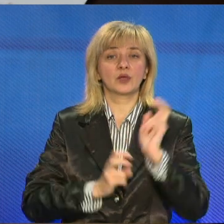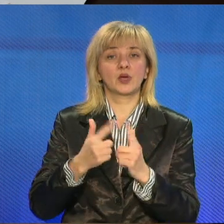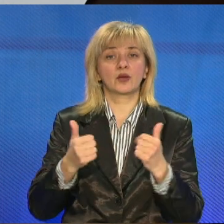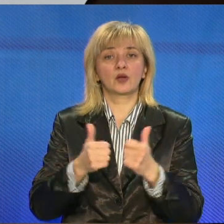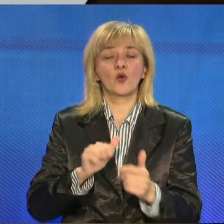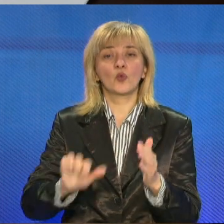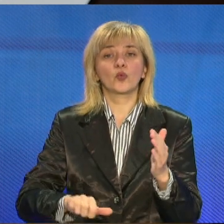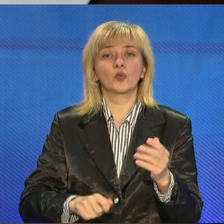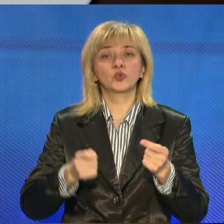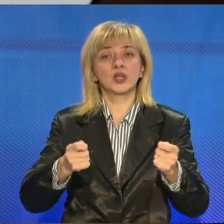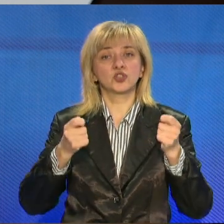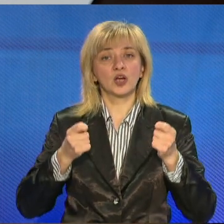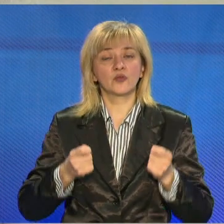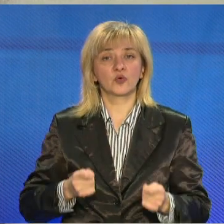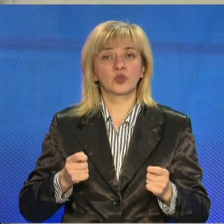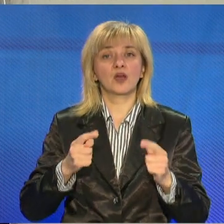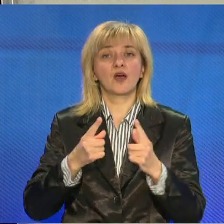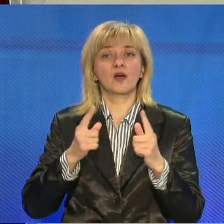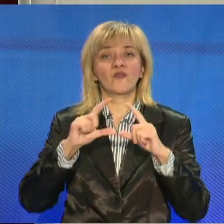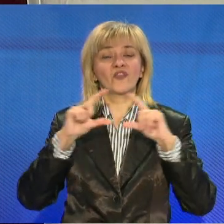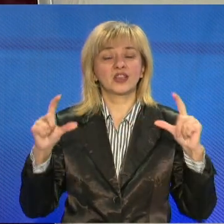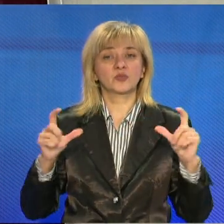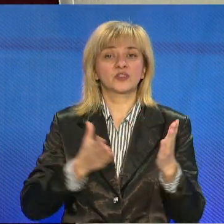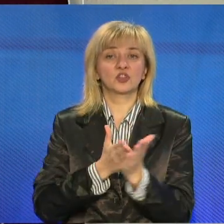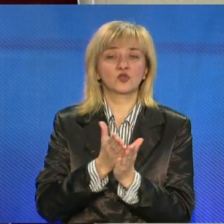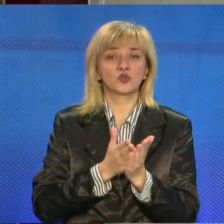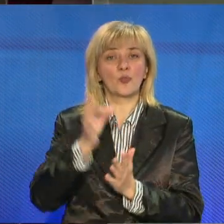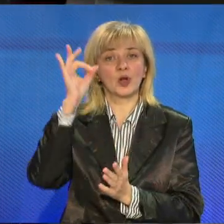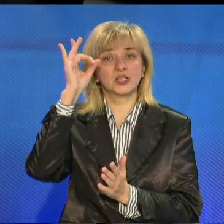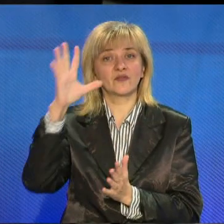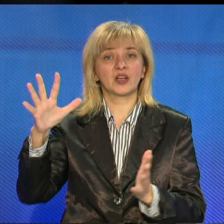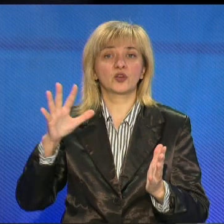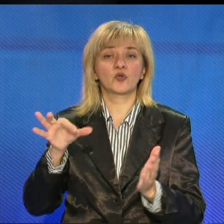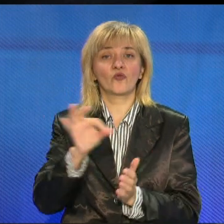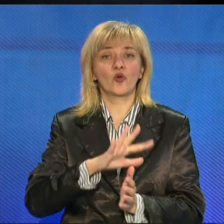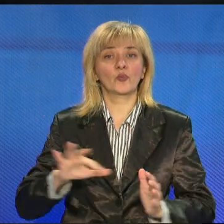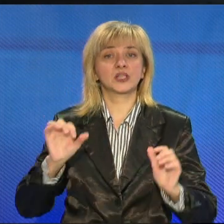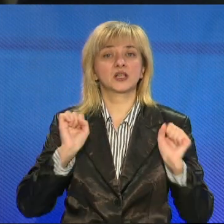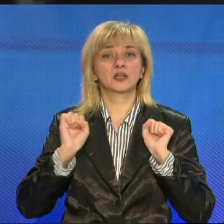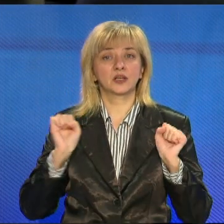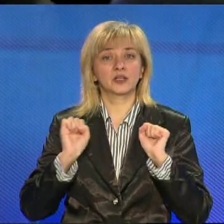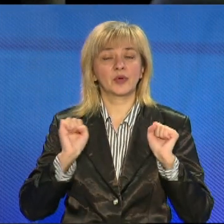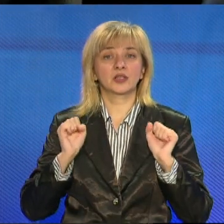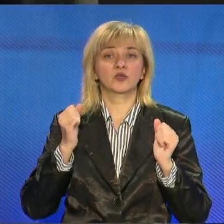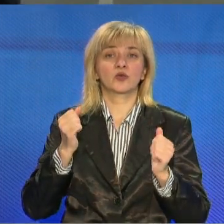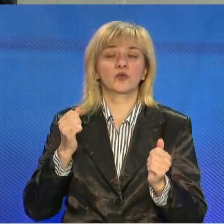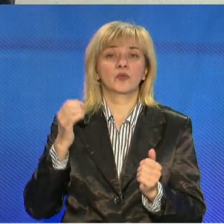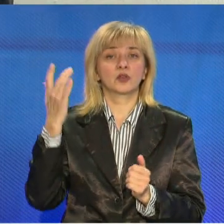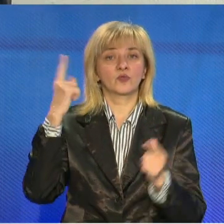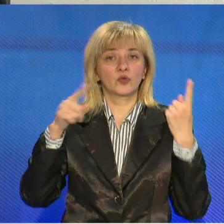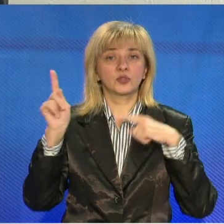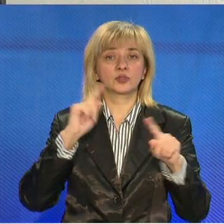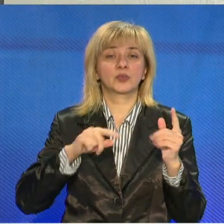і службы, праслаўляюць вобласць сваёй творчасцю і спартыўнымі дасягненнямі. Талакой яны радок за